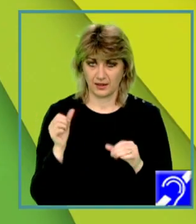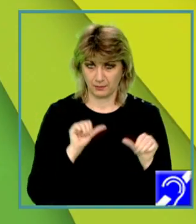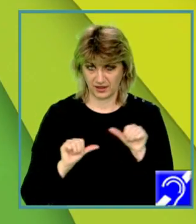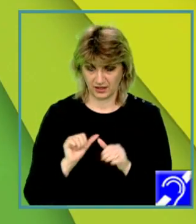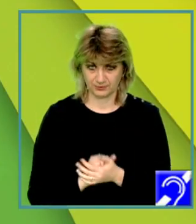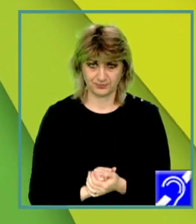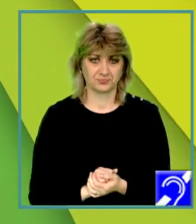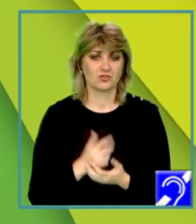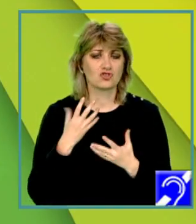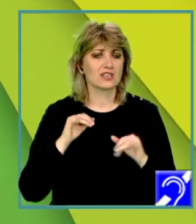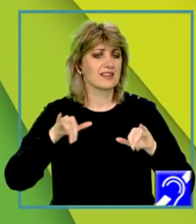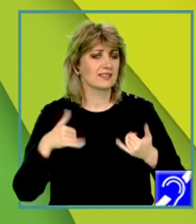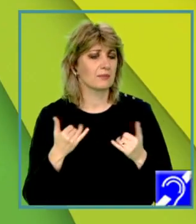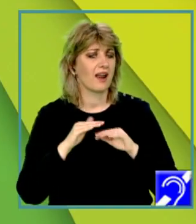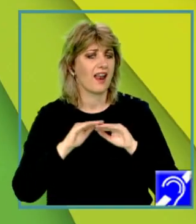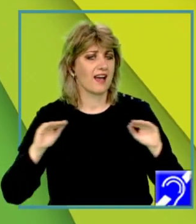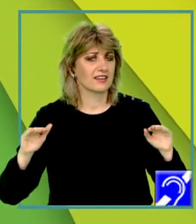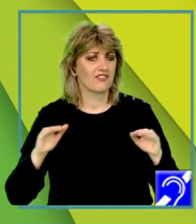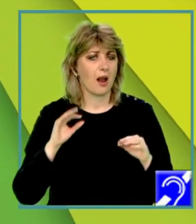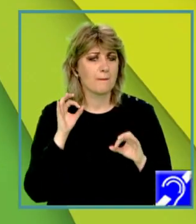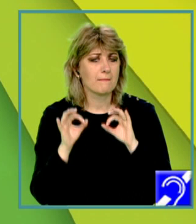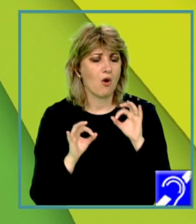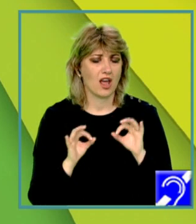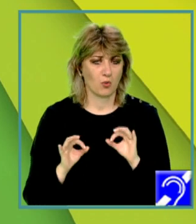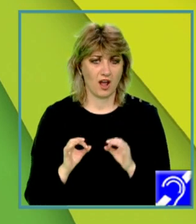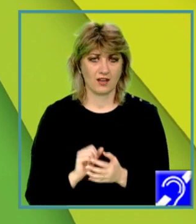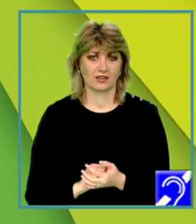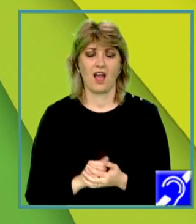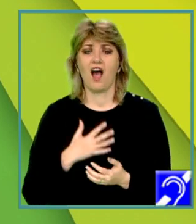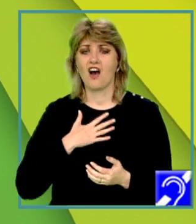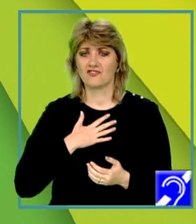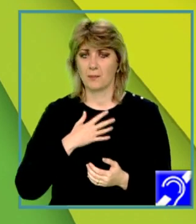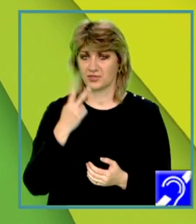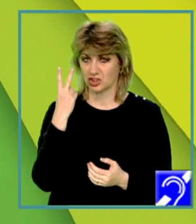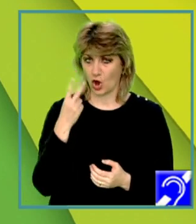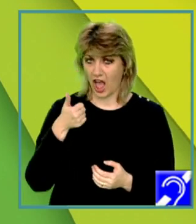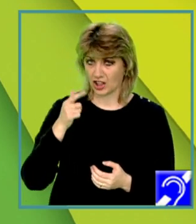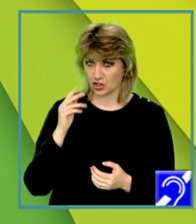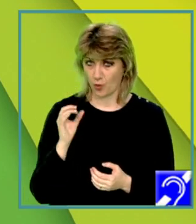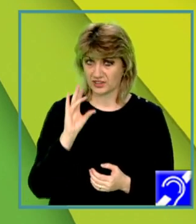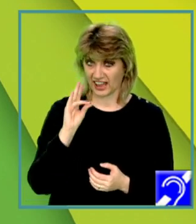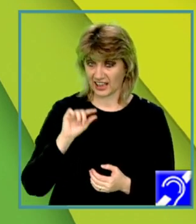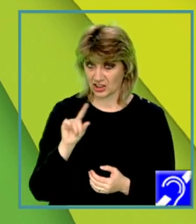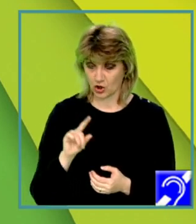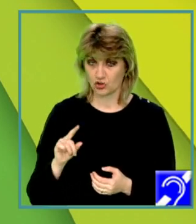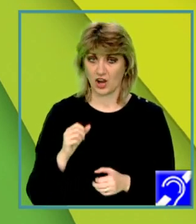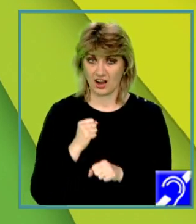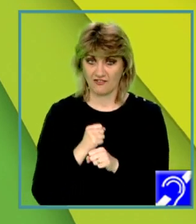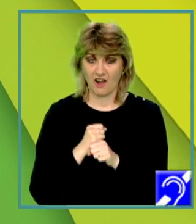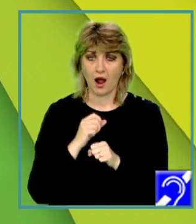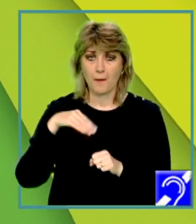vedem ce se întâmplă la nivelul molecular Avem doi atomi de hidrogen care formează o moleculă